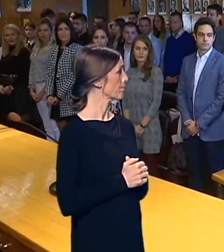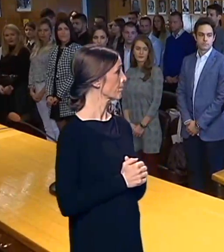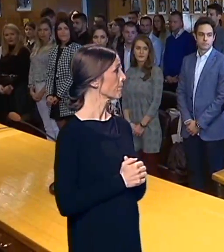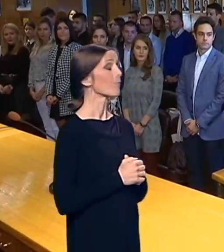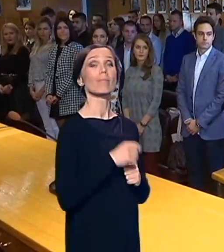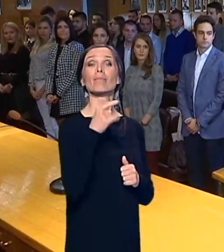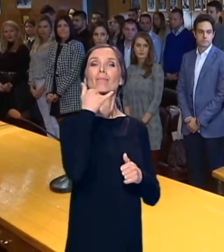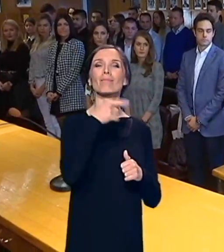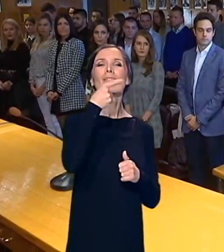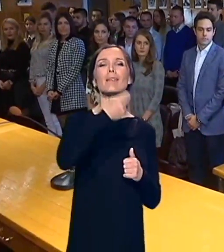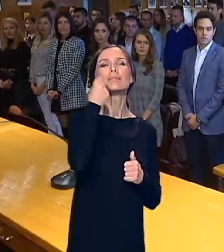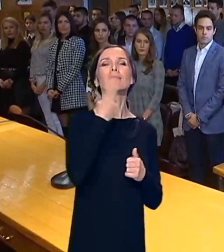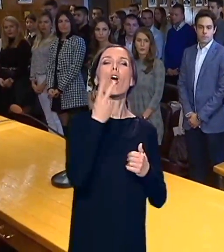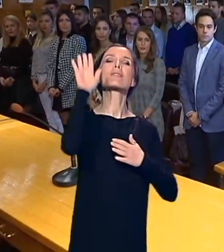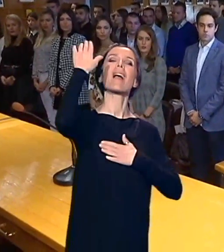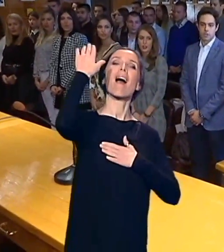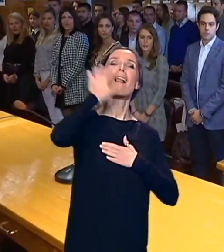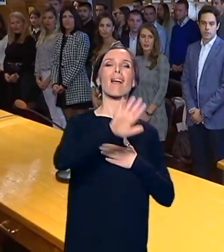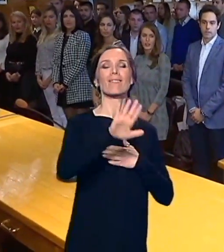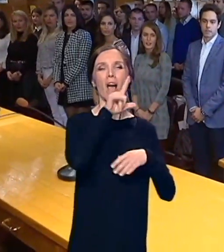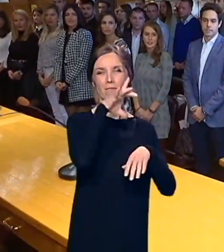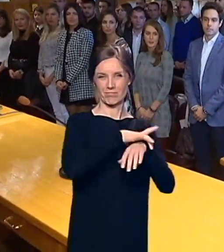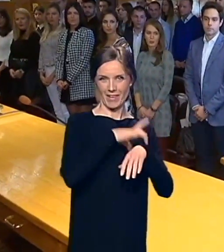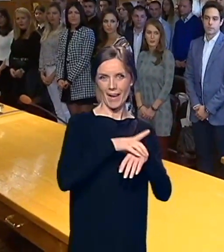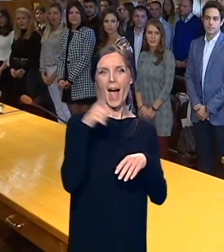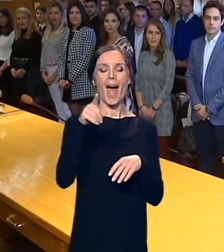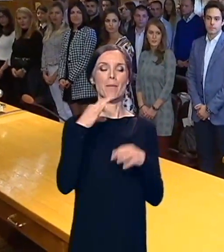Među članove lekarske profesije,